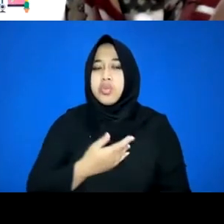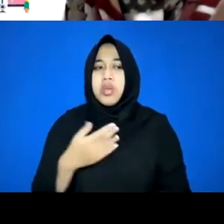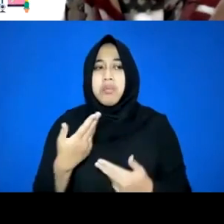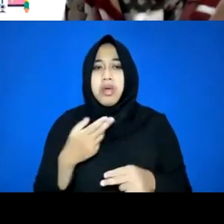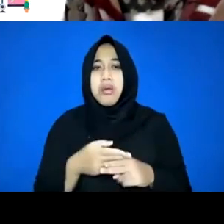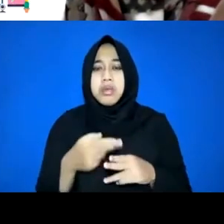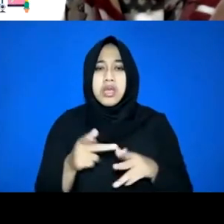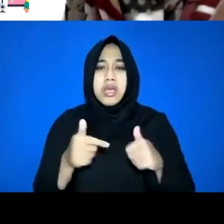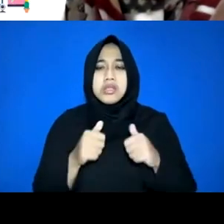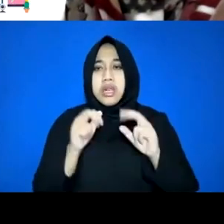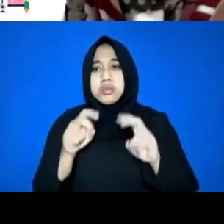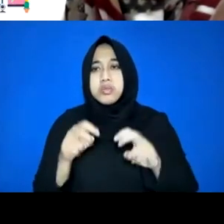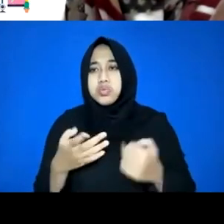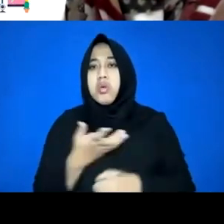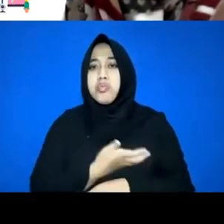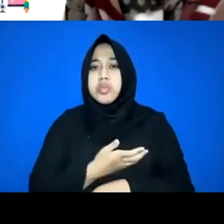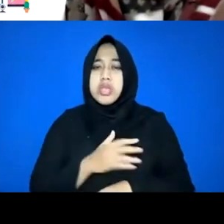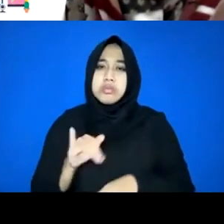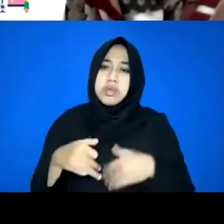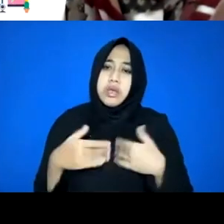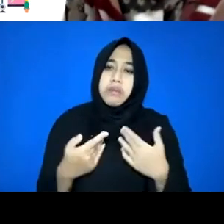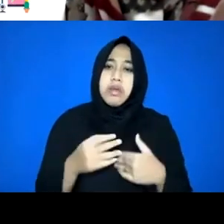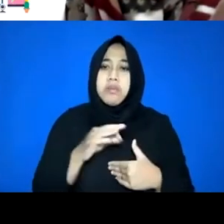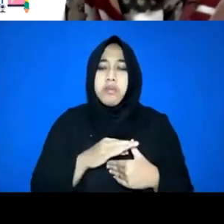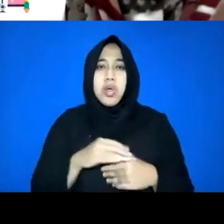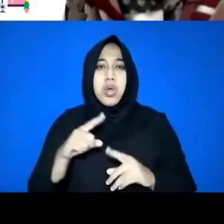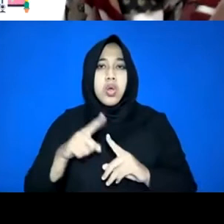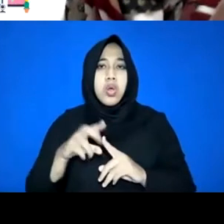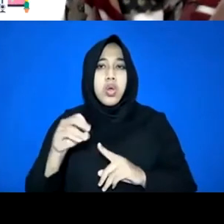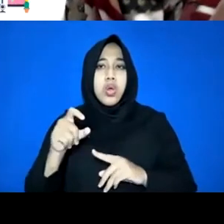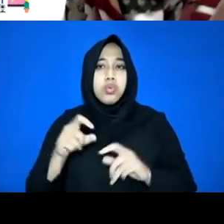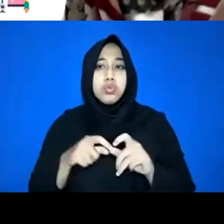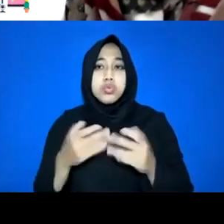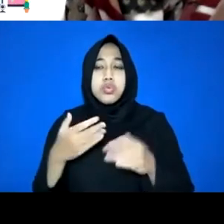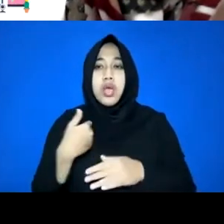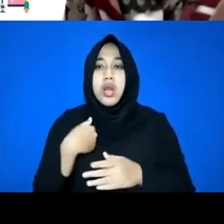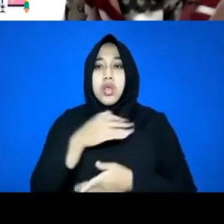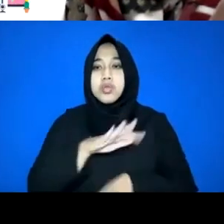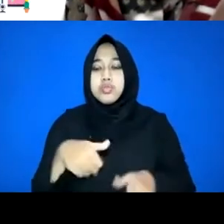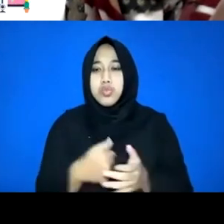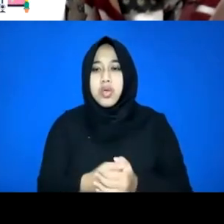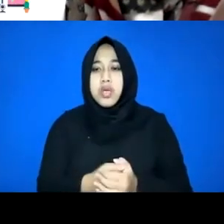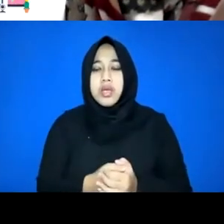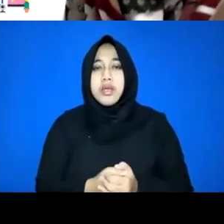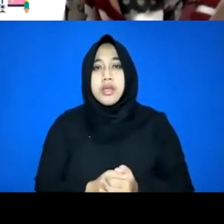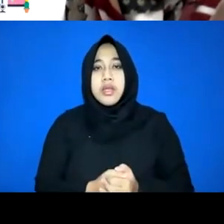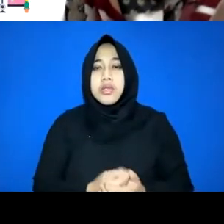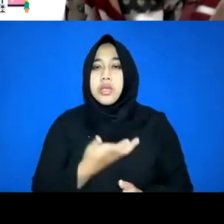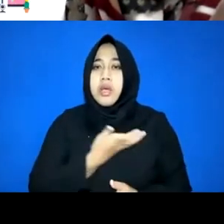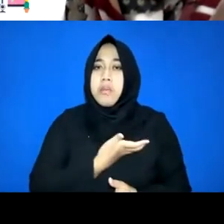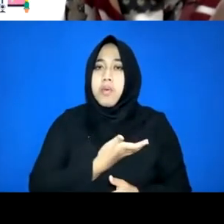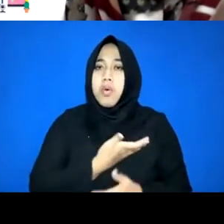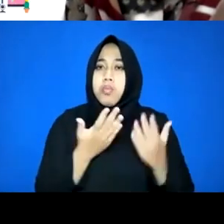hasil asesmennya kayak gimana, terus menggunakan tools-toolsnya itu sudah ada semua gitu. Nah, yang mau